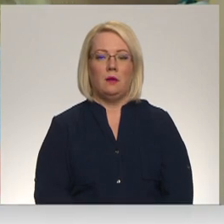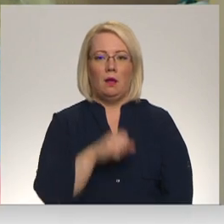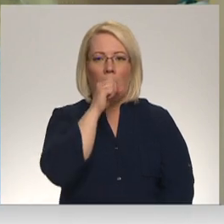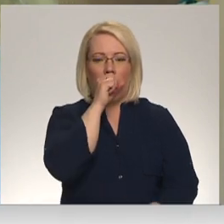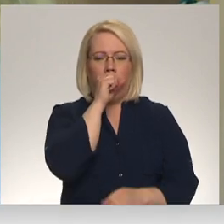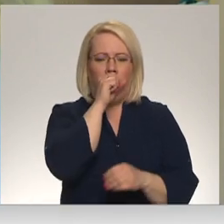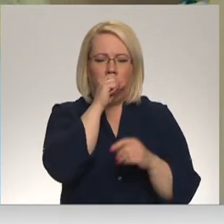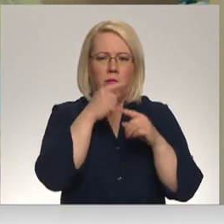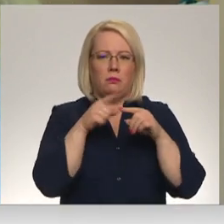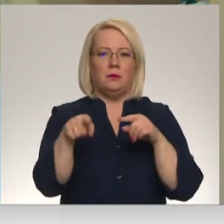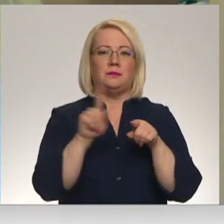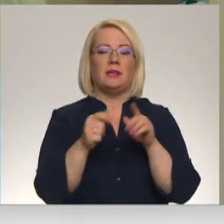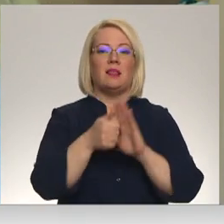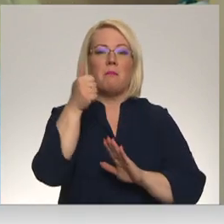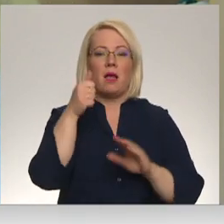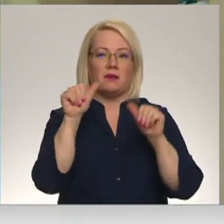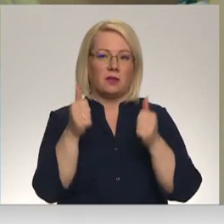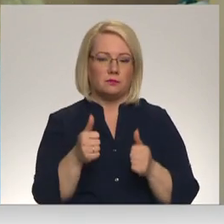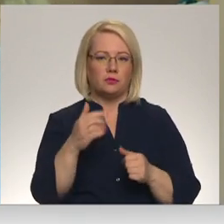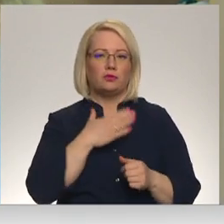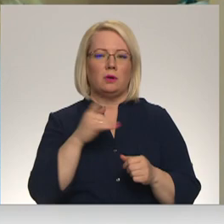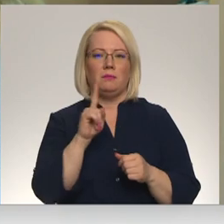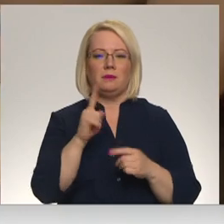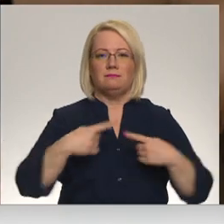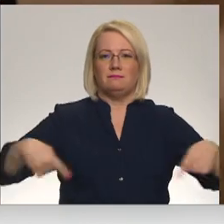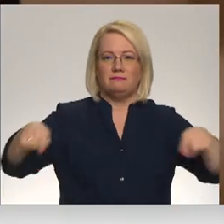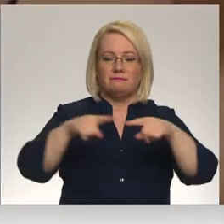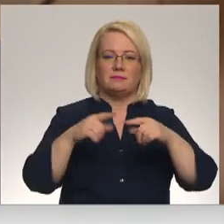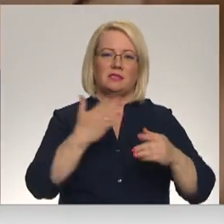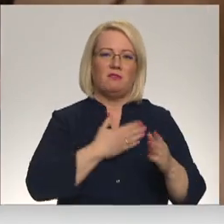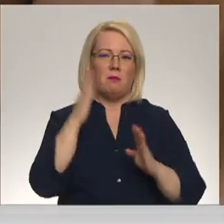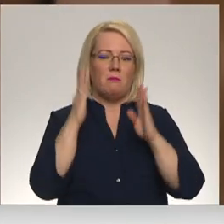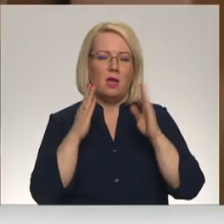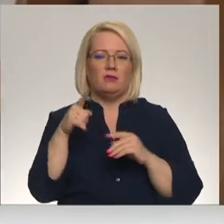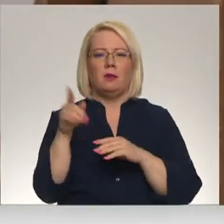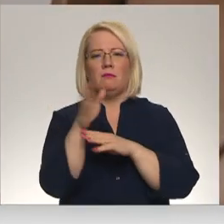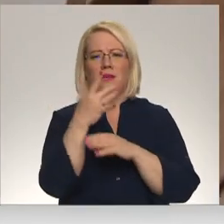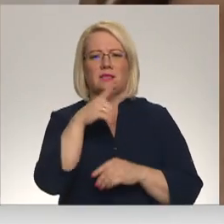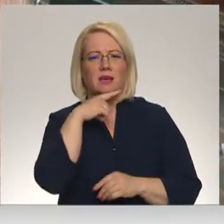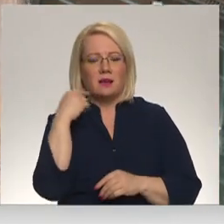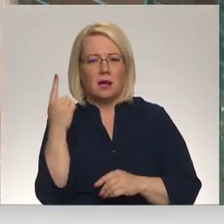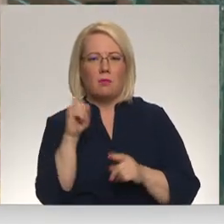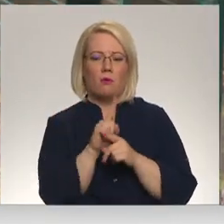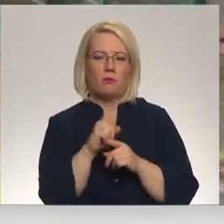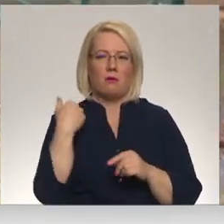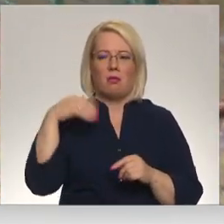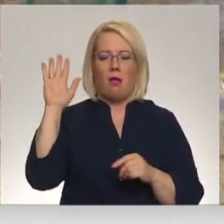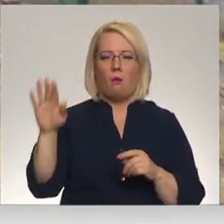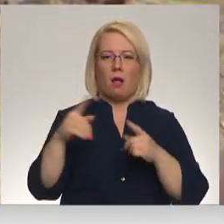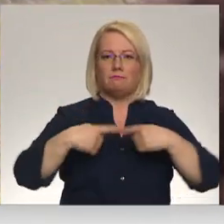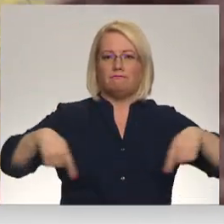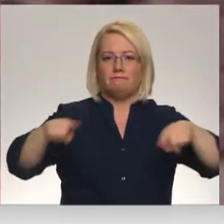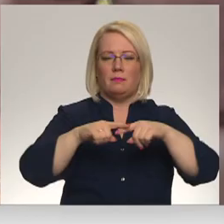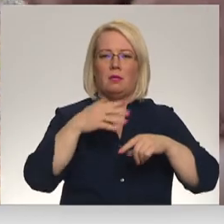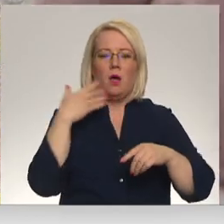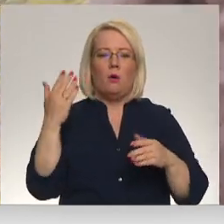Šis ir labākais variants mums, jo suņiem ir voljēri, dzīvojam mežā. Suņi staigā, cik grib, ir ārā voljēri, nav jādzīvo